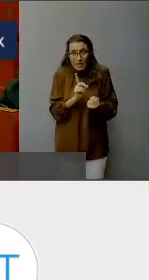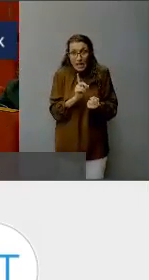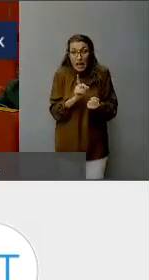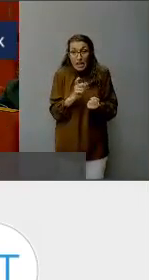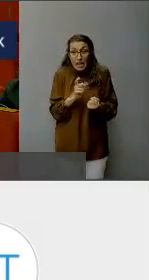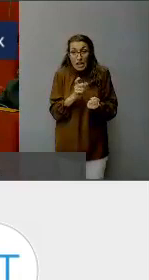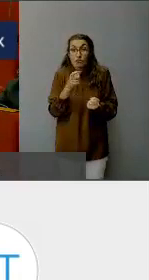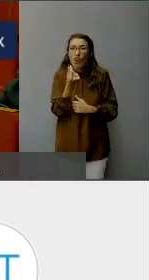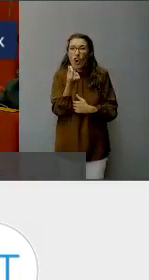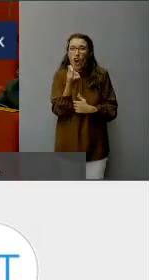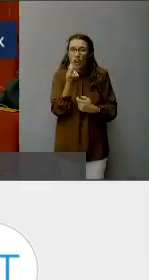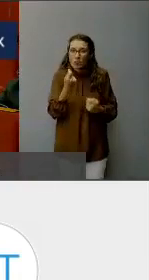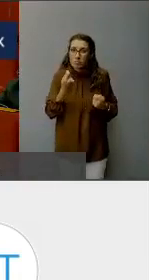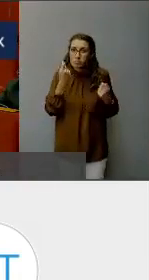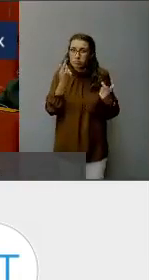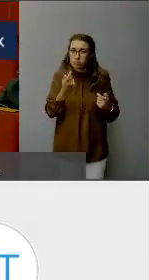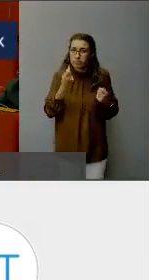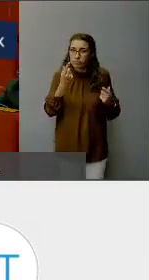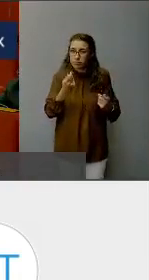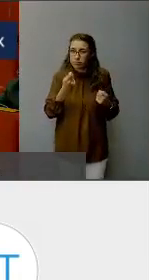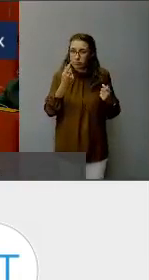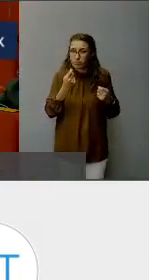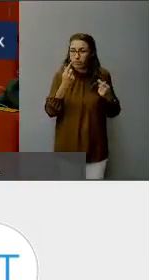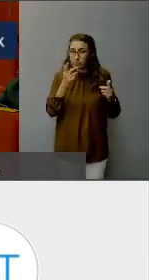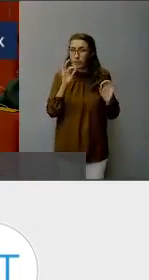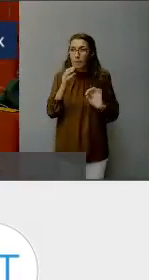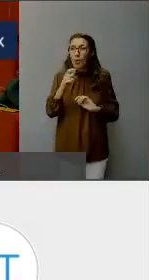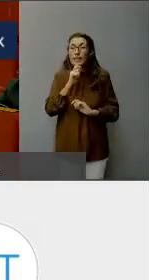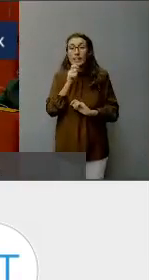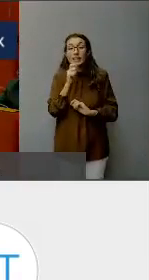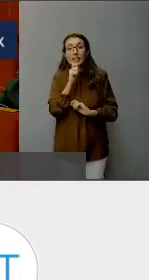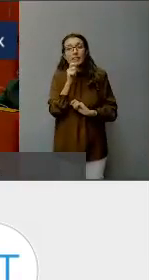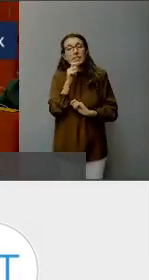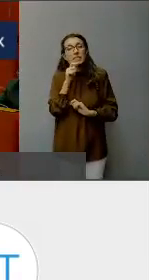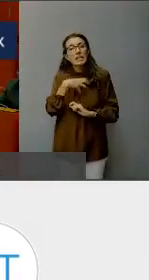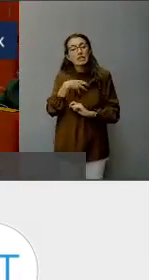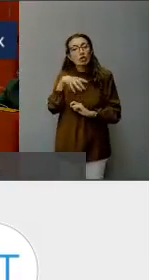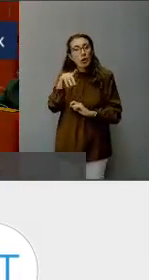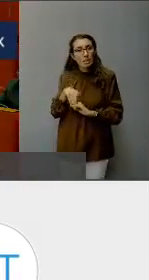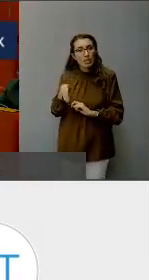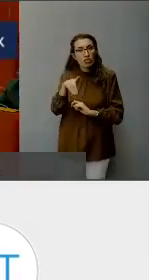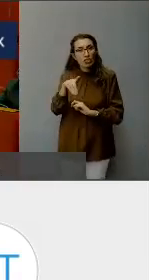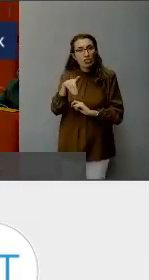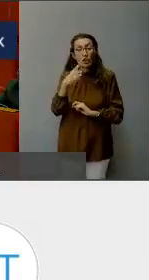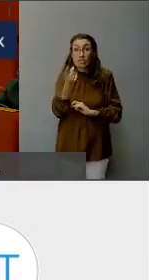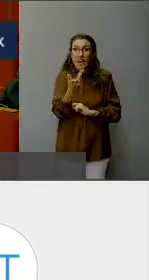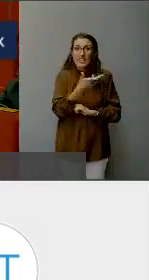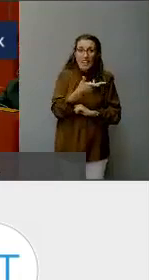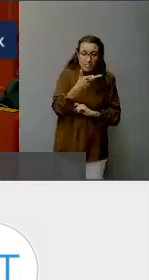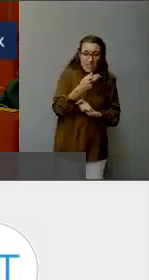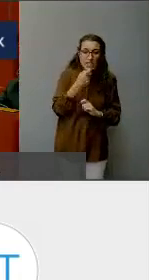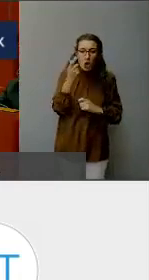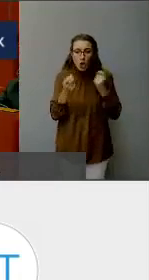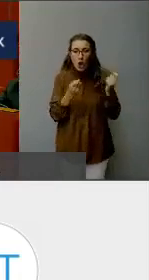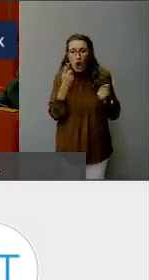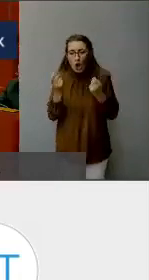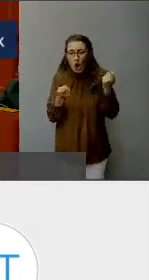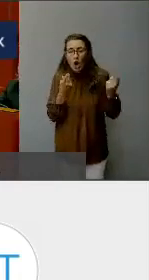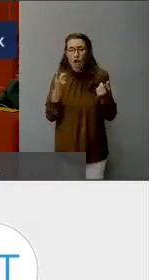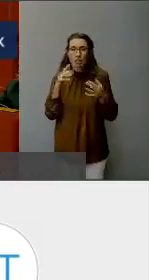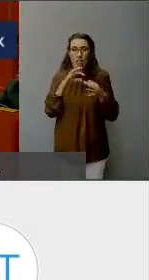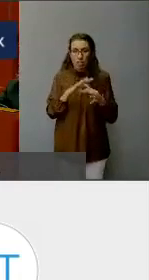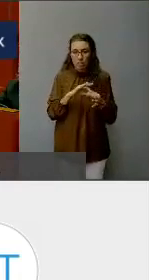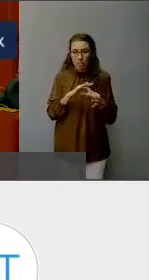perché l'intervista dell'assessore picciocchi faceva riferimento anche i costi in relazione il servizio i costi a quello che viene erogato ai cittadini